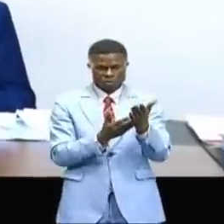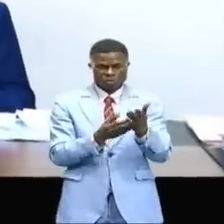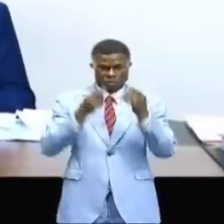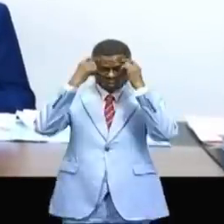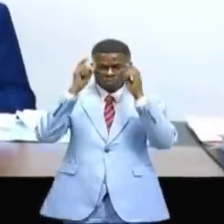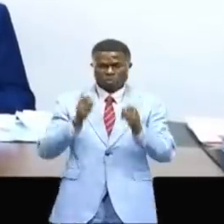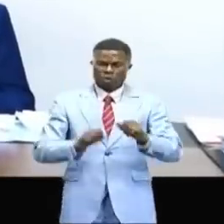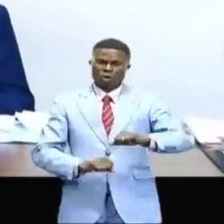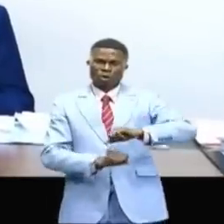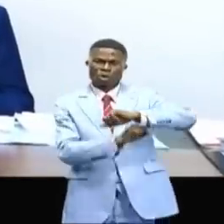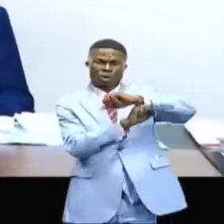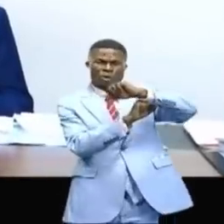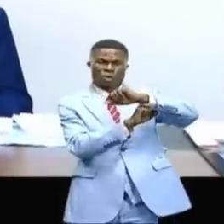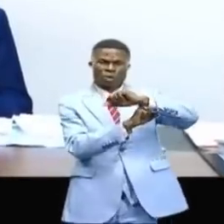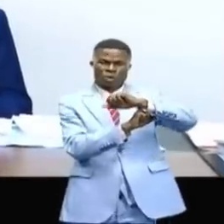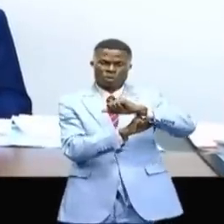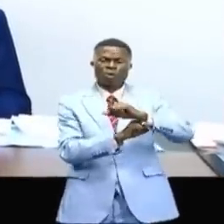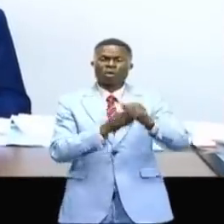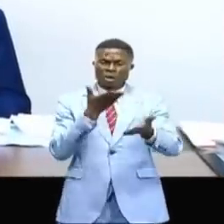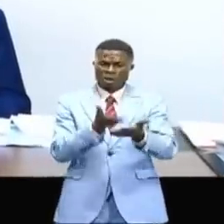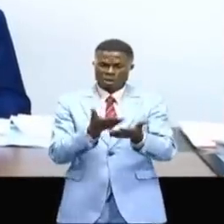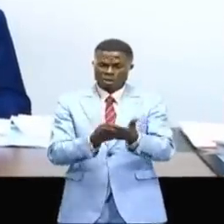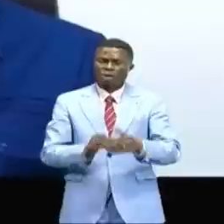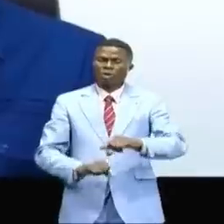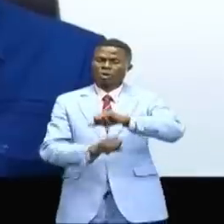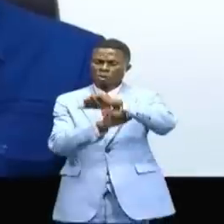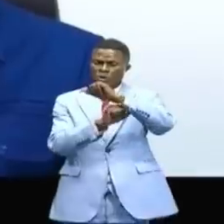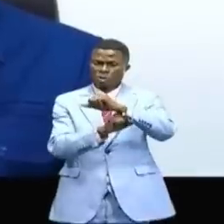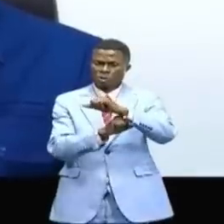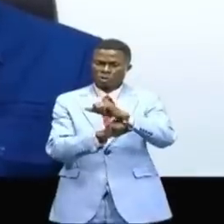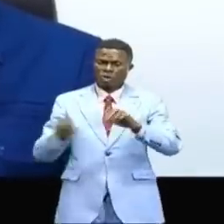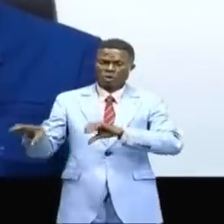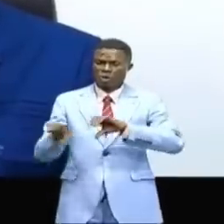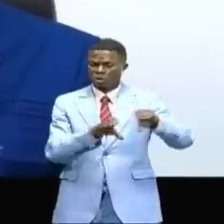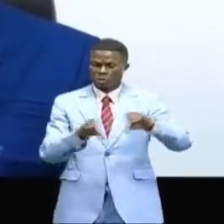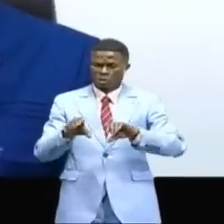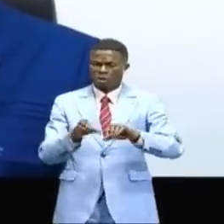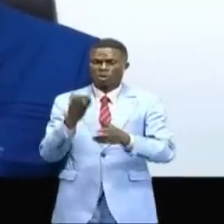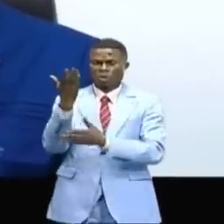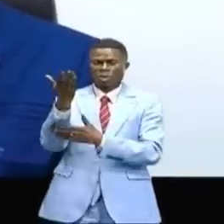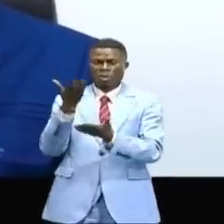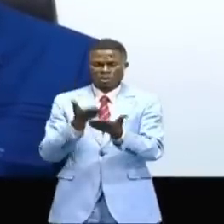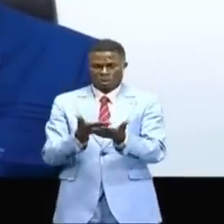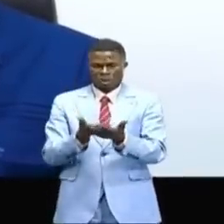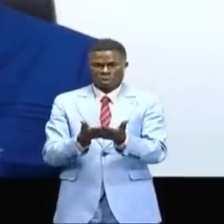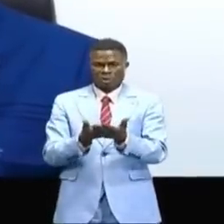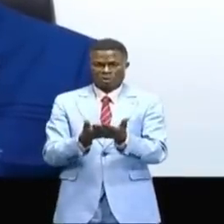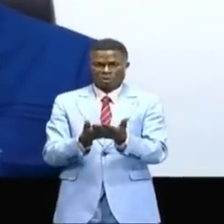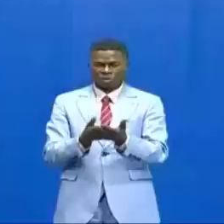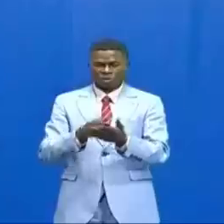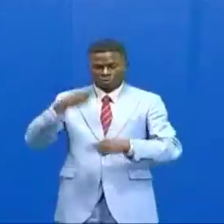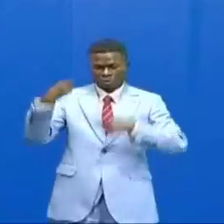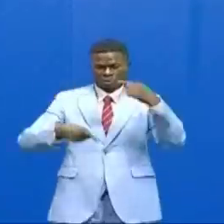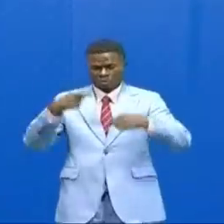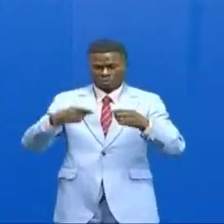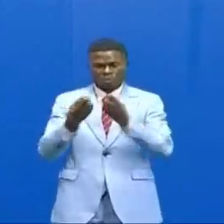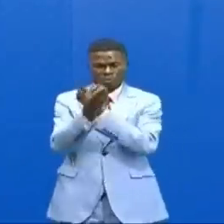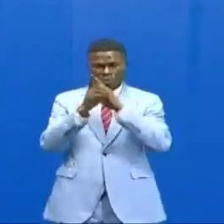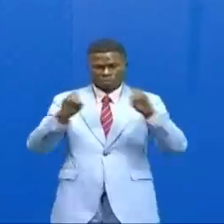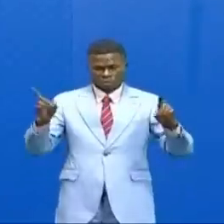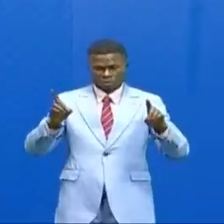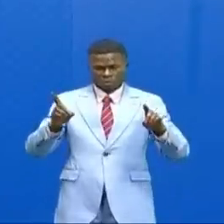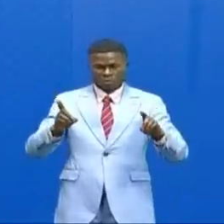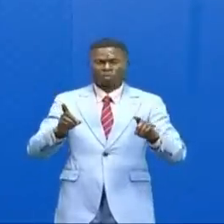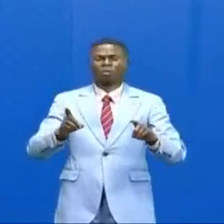mesures d'accompagnement seront prises pour accompagner la mise en œuvre de ces recommandations. Après débat et délibération,